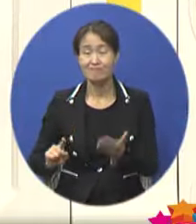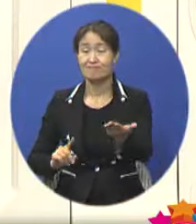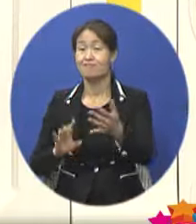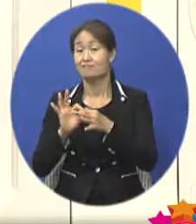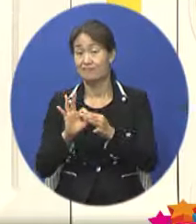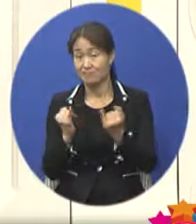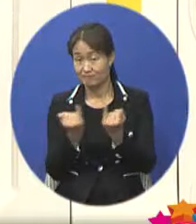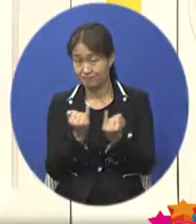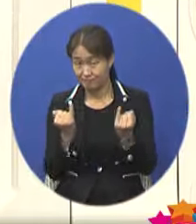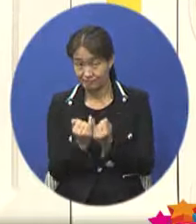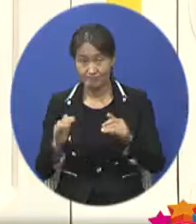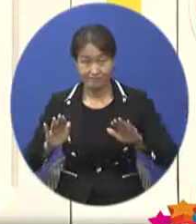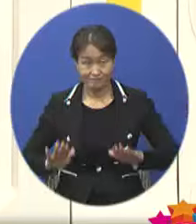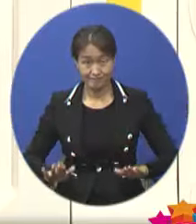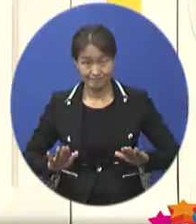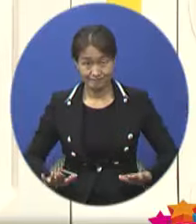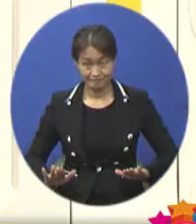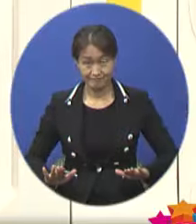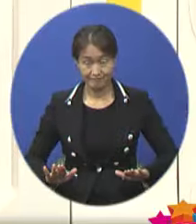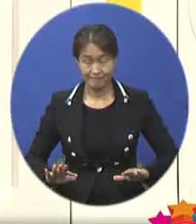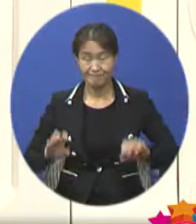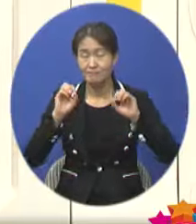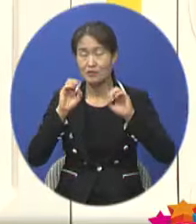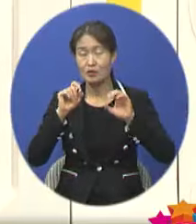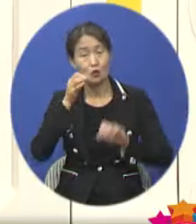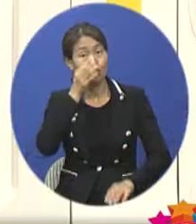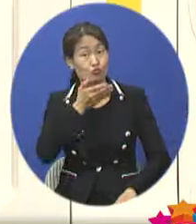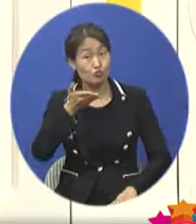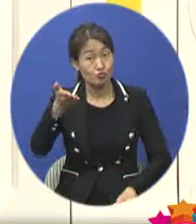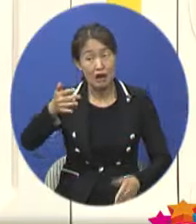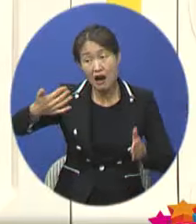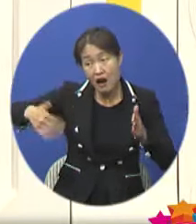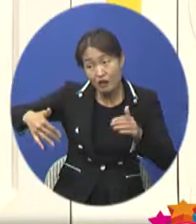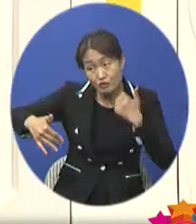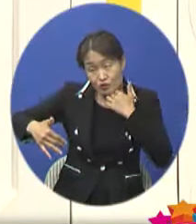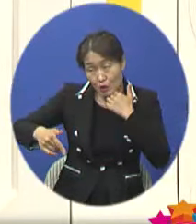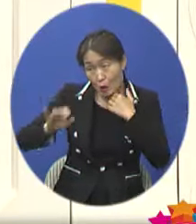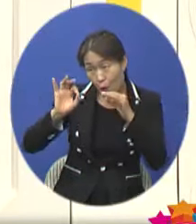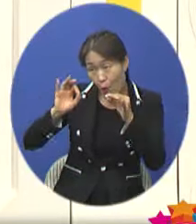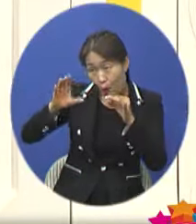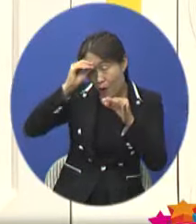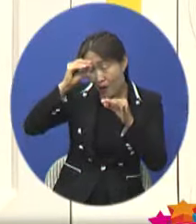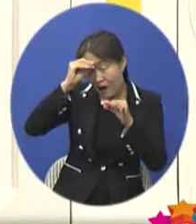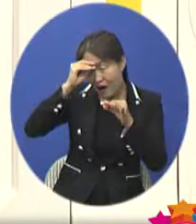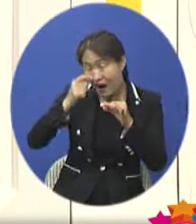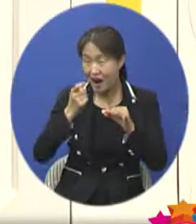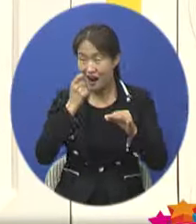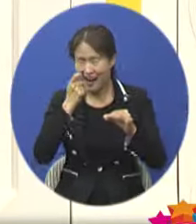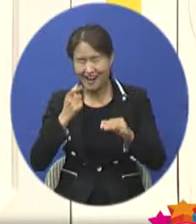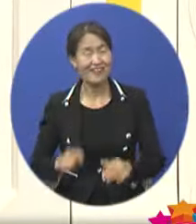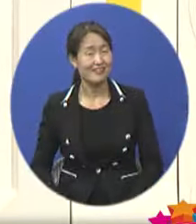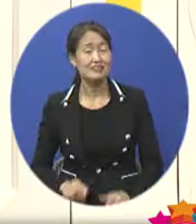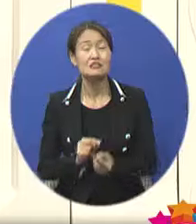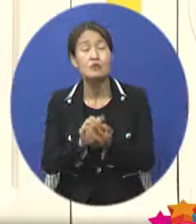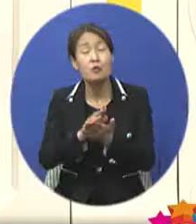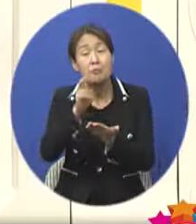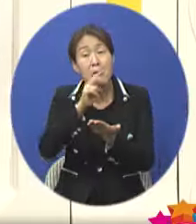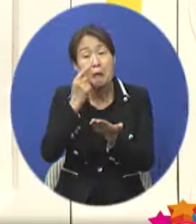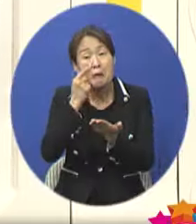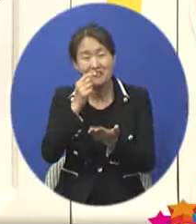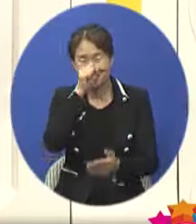당신이라도 지금 이제 바로 우리가 방송을 해드릴 테니까 못 따라 배우신 분들은 같이 따라 부르셔가지고 직접 한번